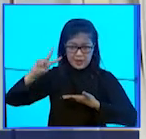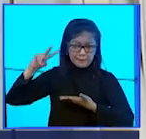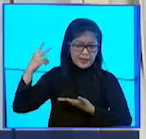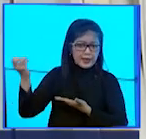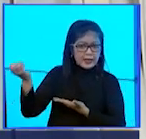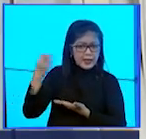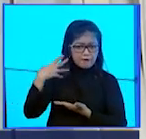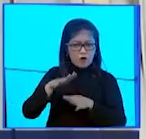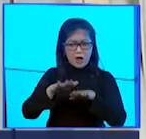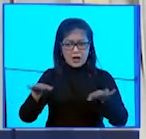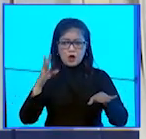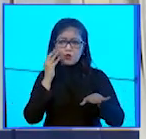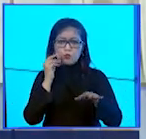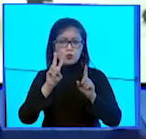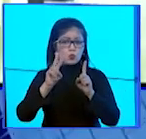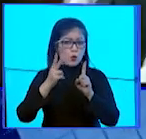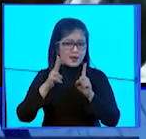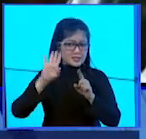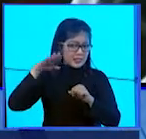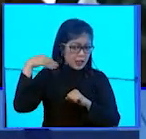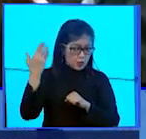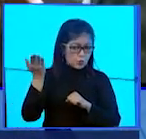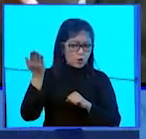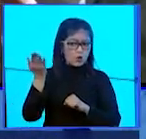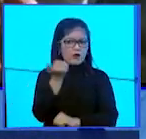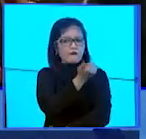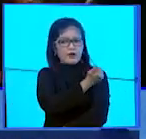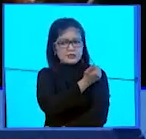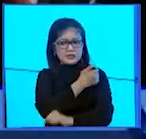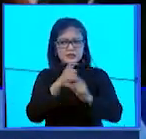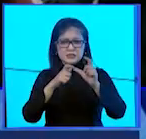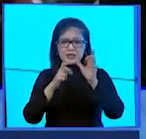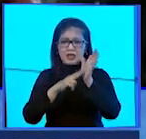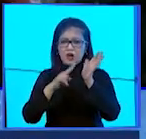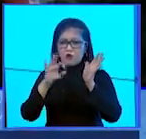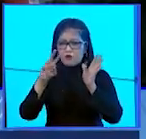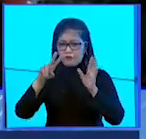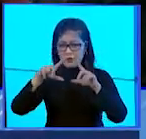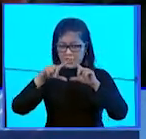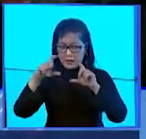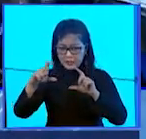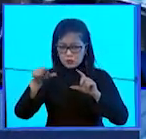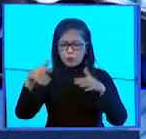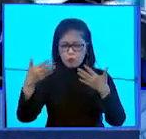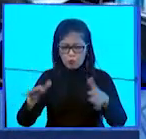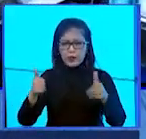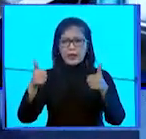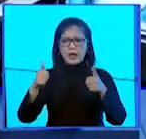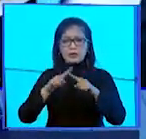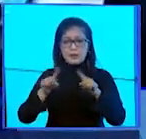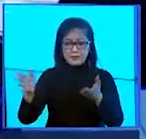tahun keatas sudah bisa divaksin dengan si Nova dan itu sudah bisa dilakukan secara masif di berbagai tempat kita lihat ada dua juta lebih